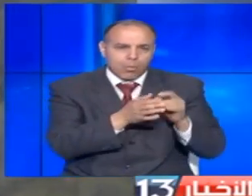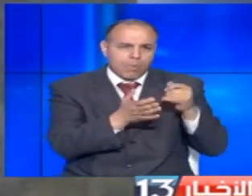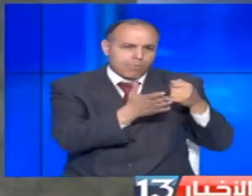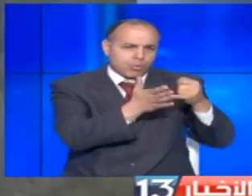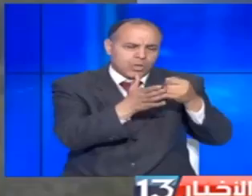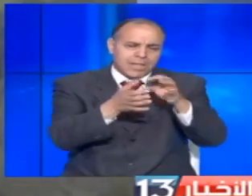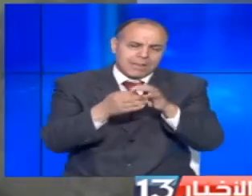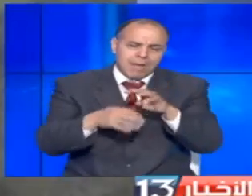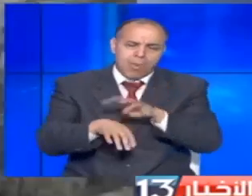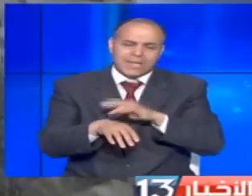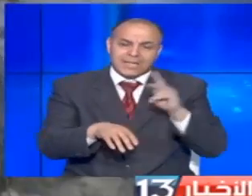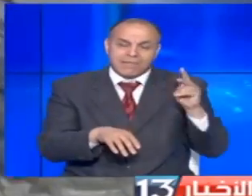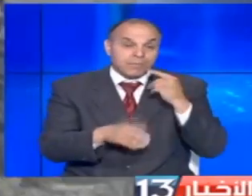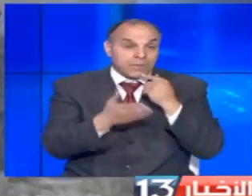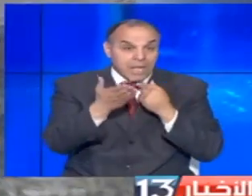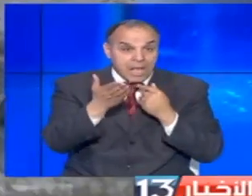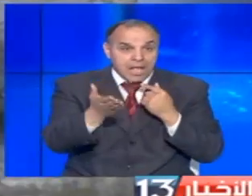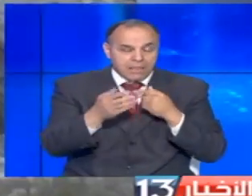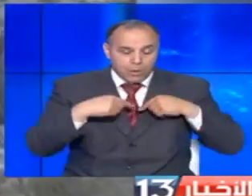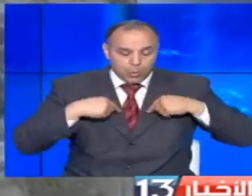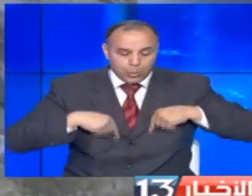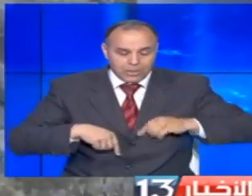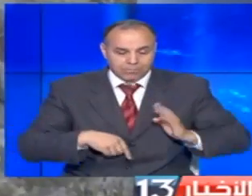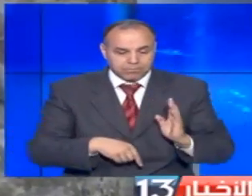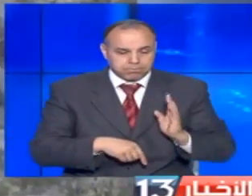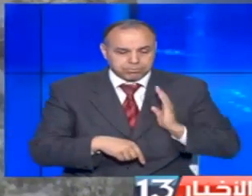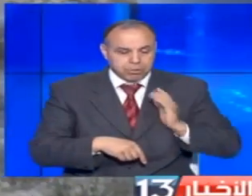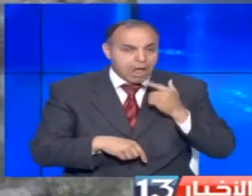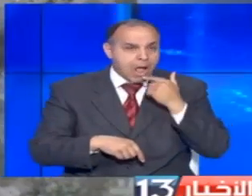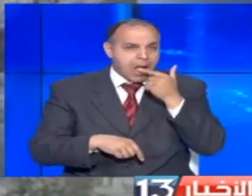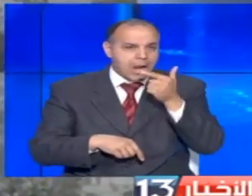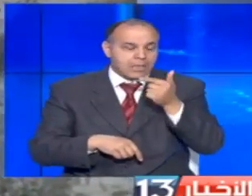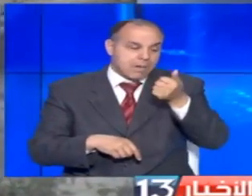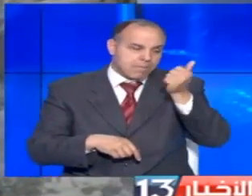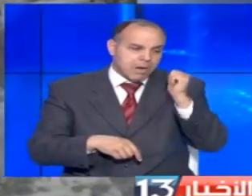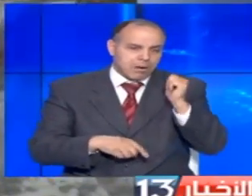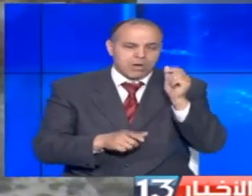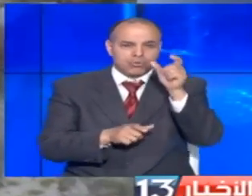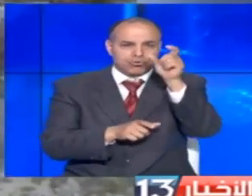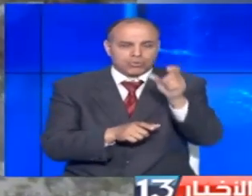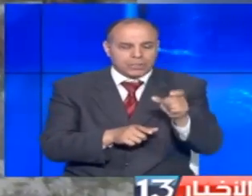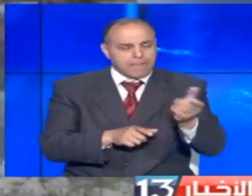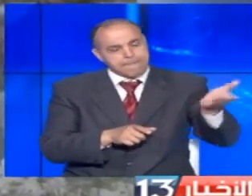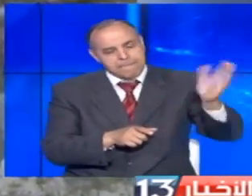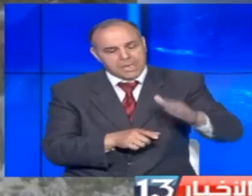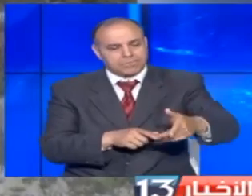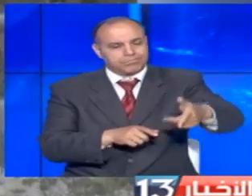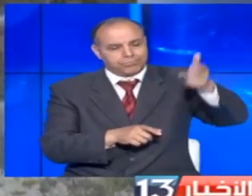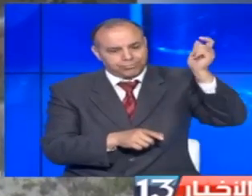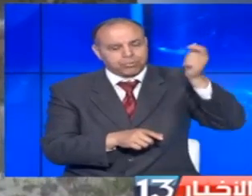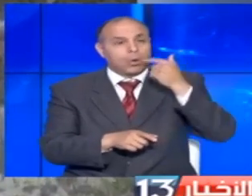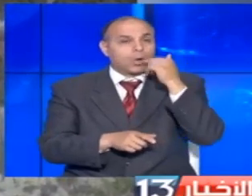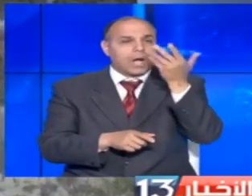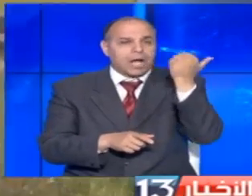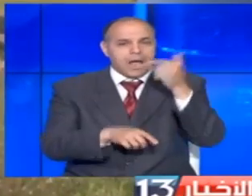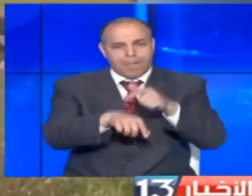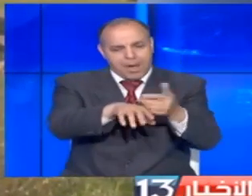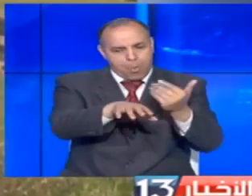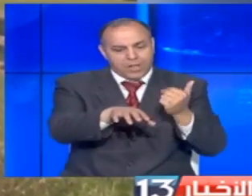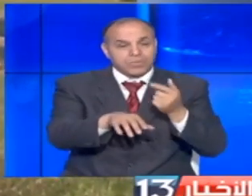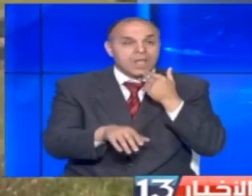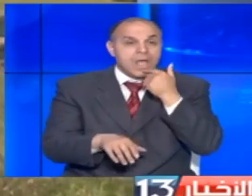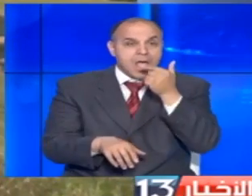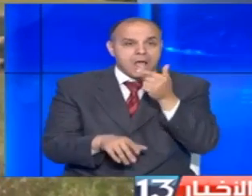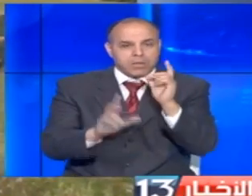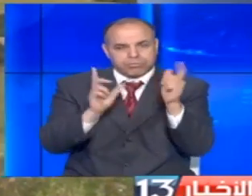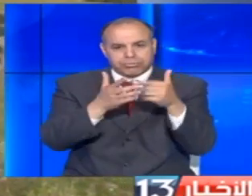وجبل لعشه وكانت وزاره الدفاع الوطني قد اعلنت امس القضاء على عنصر ارهابي خلال عمليه استباقيه